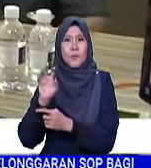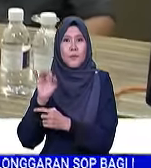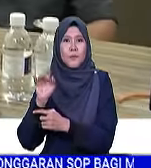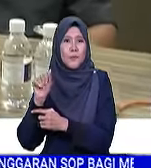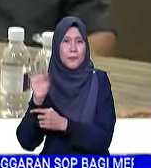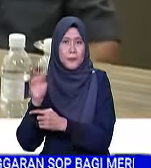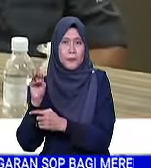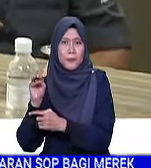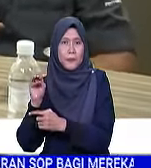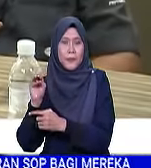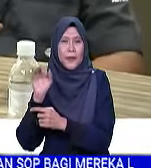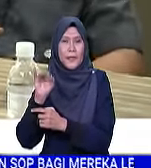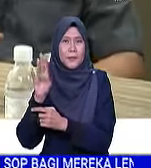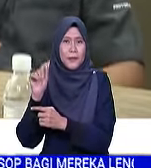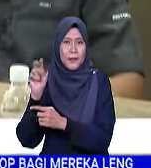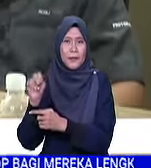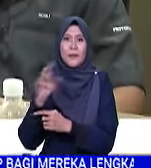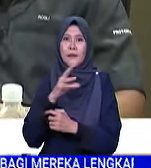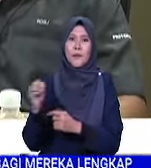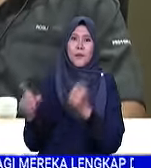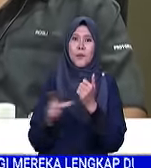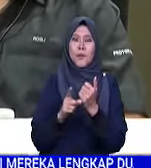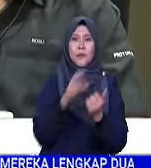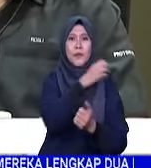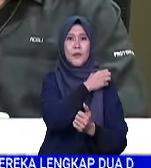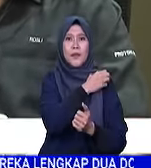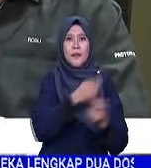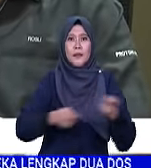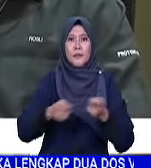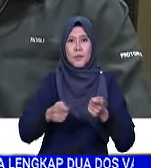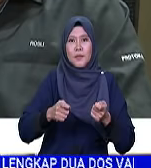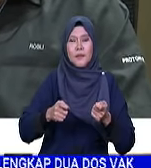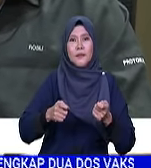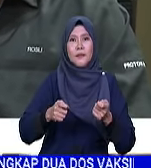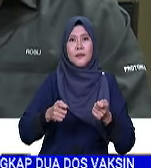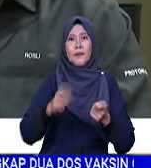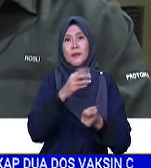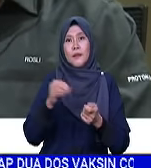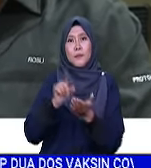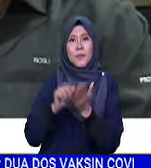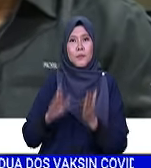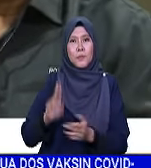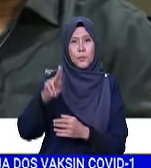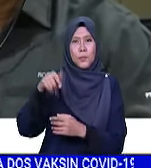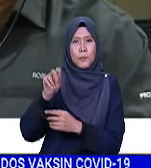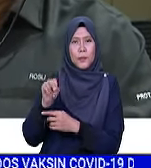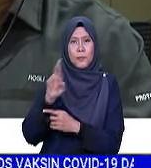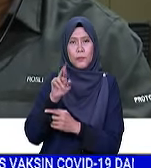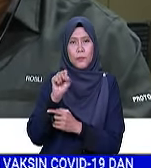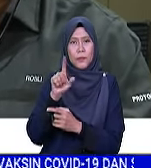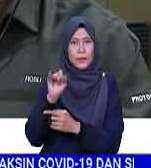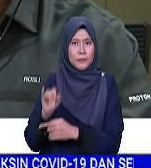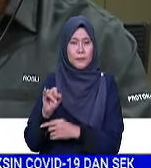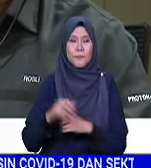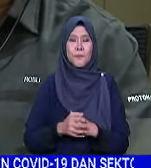Iban di RTM Sarawak yang turut dihadiri Penolong Pegawai Tadbir Seksyen Produksi dan Penerbitan UPAN Rosli Abdul